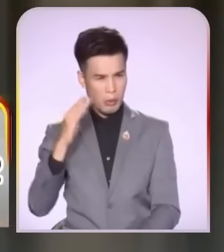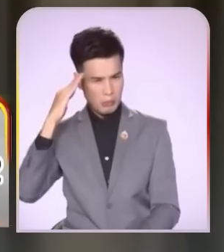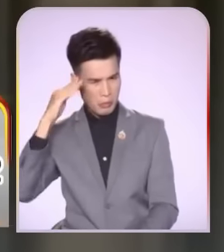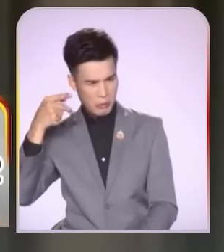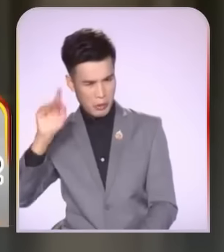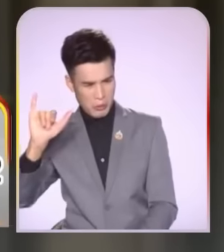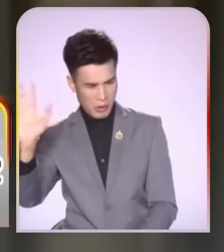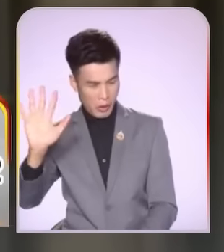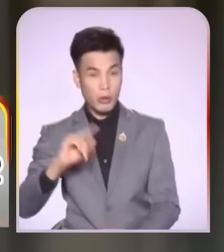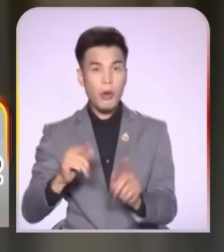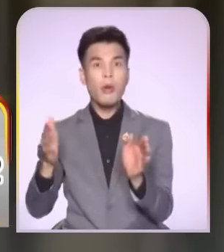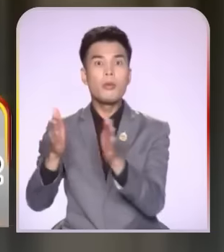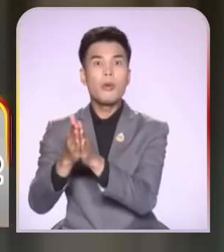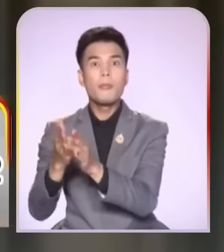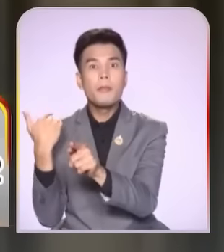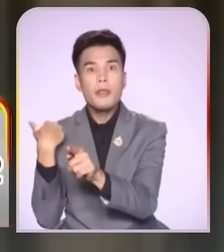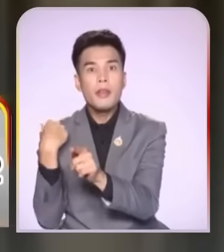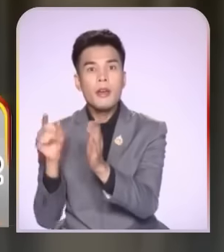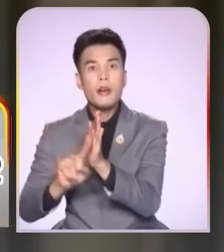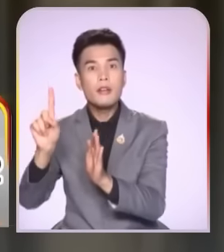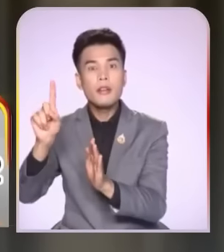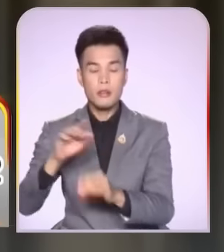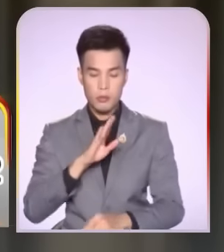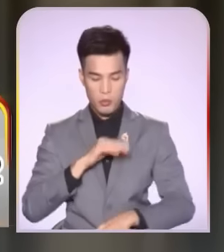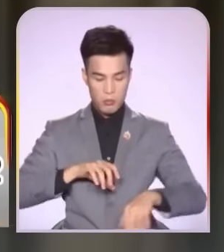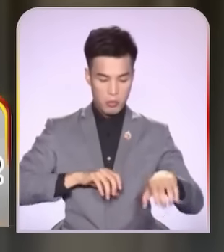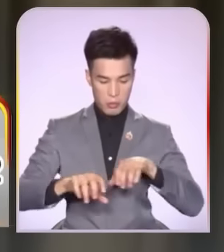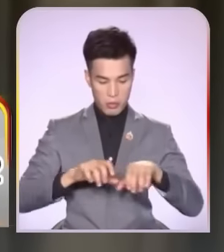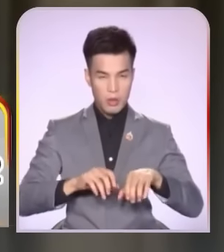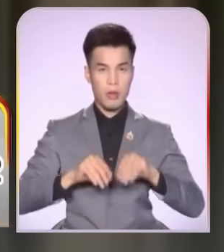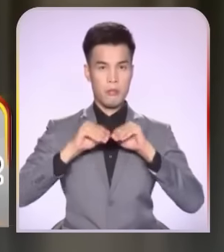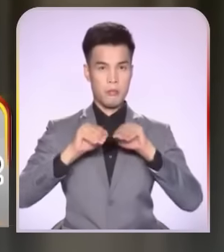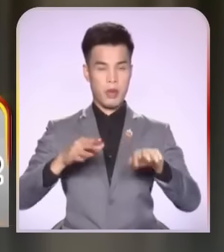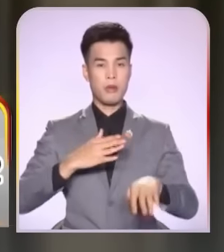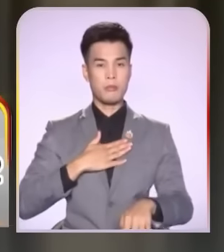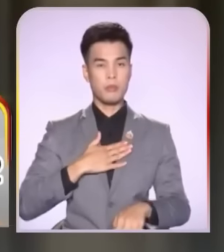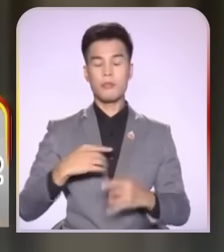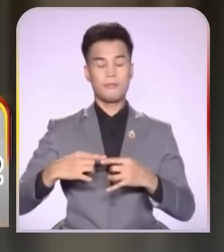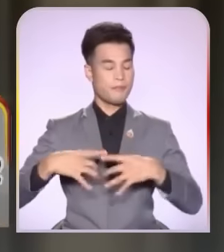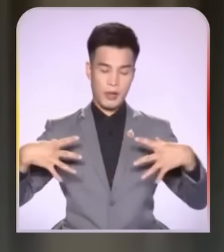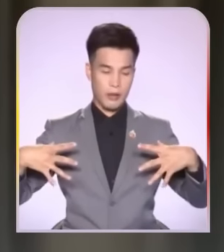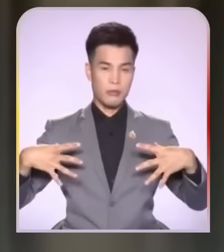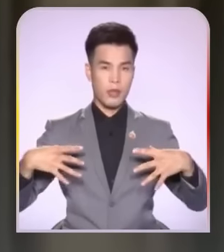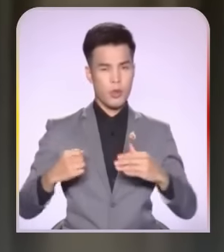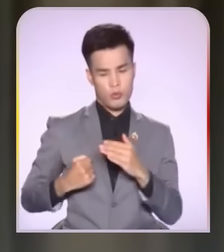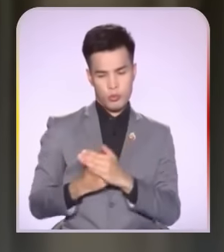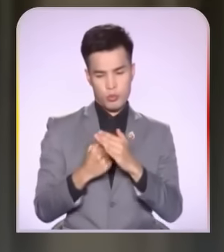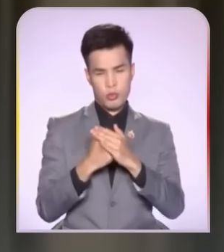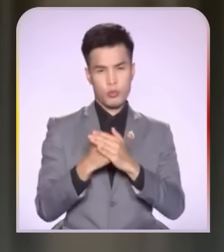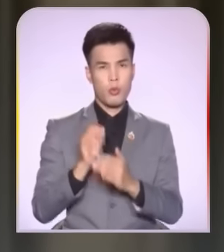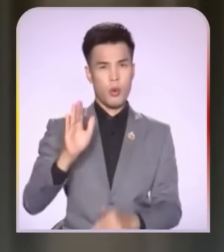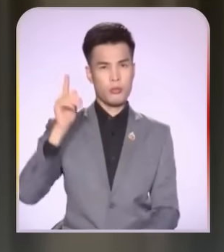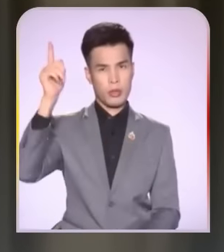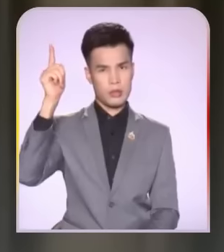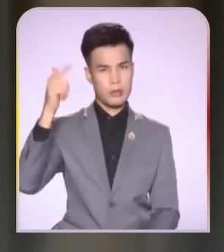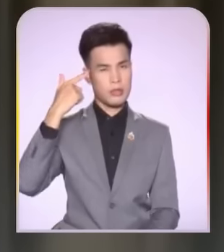ธ์เป็นนายกรัฐมนตรีถ้าหากผมเป็นผู้บริหารพรรคผมจะประกาศตัวเป็นฝ่ายค้านต่อสู้กับระบอบทักษิณเ